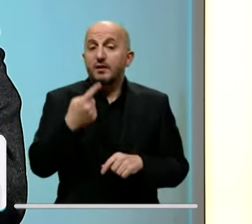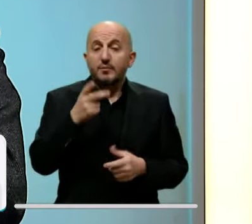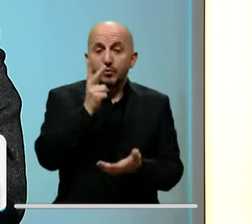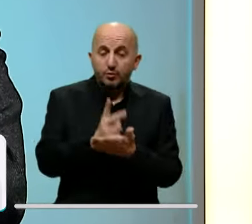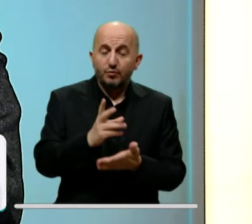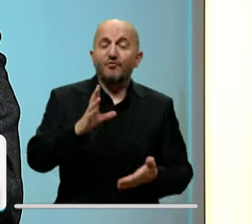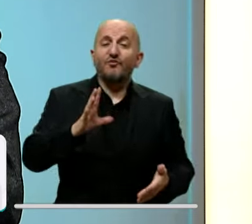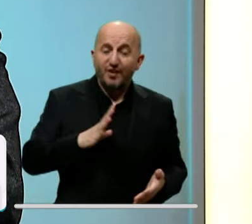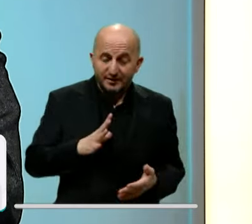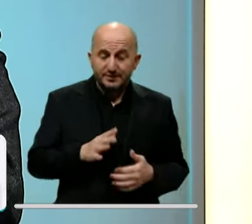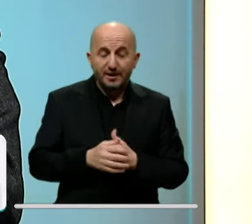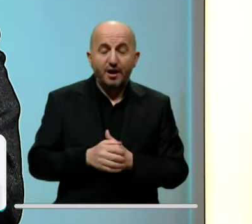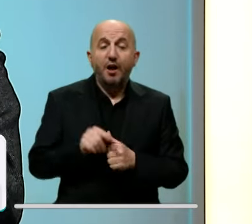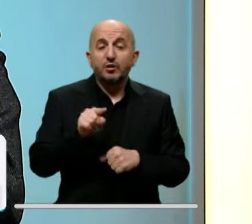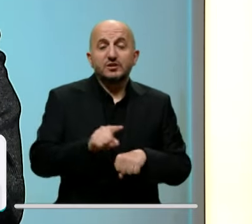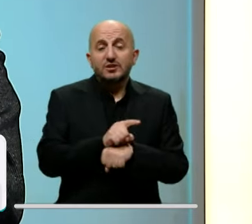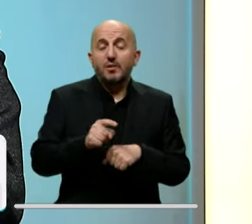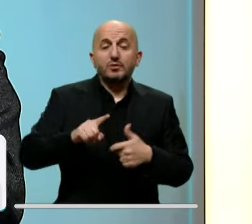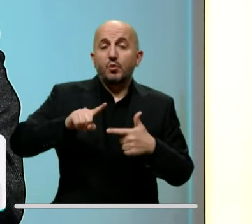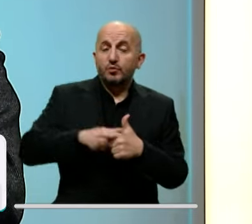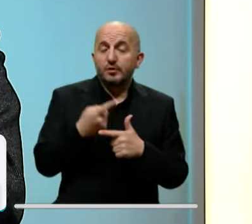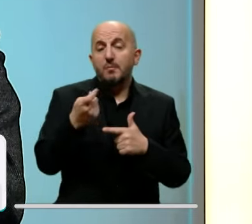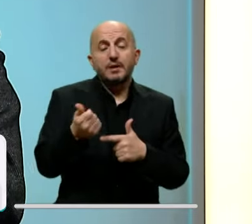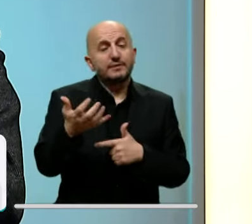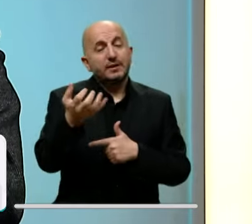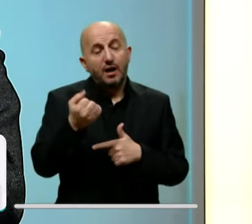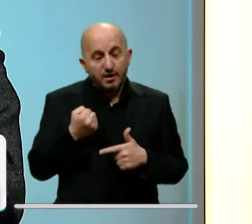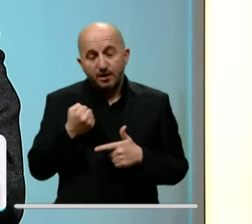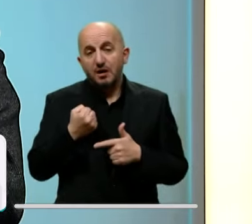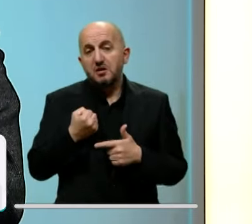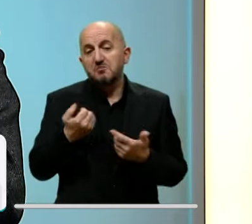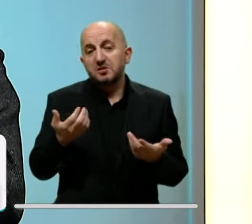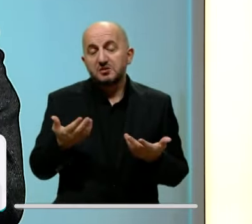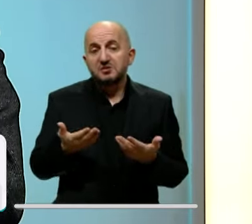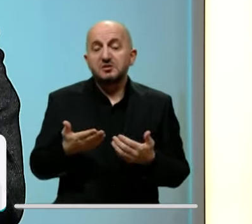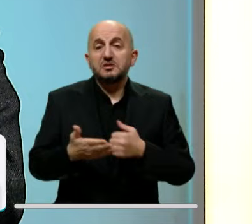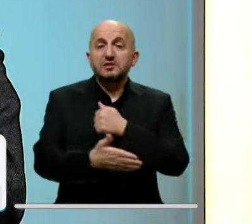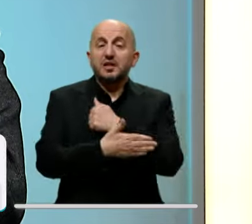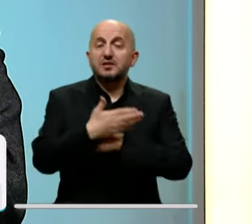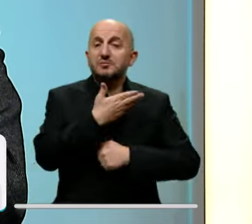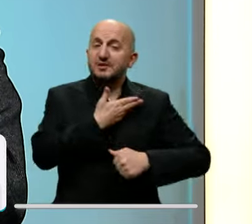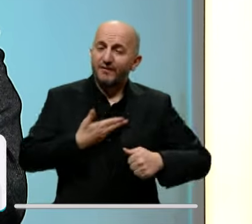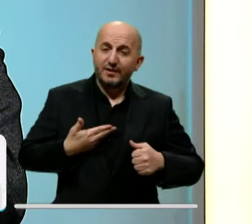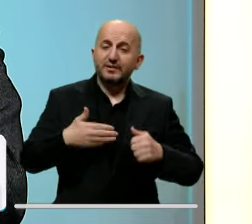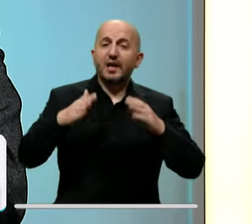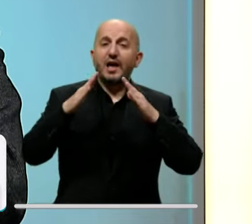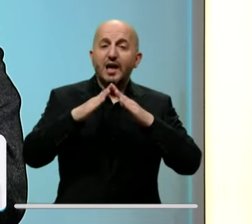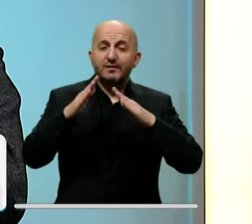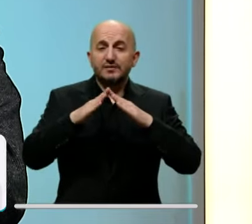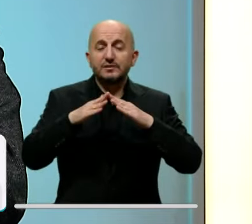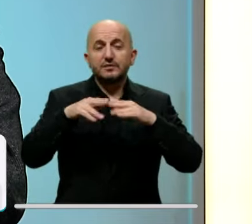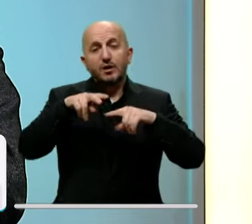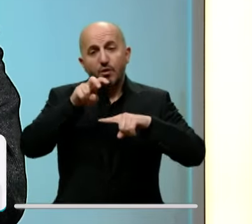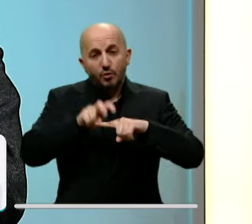hüküm varsa Eee o zaman o kira ücretini alarak eee bir hayırseverin bulun Efendim ona sunmuş olduğu